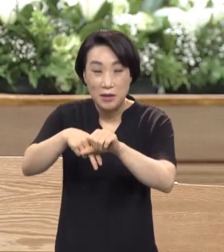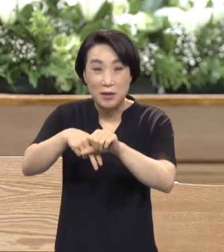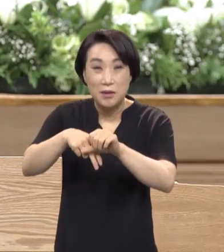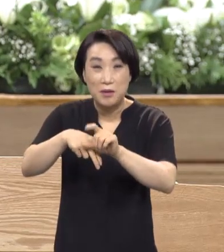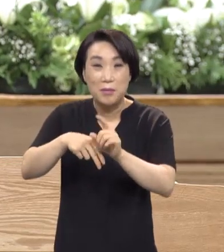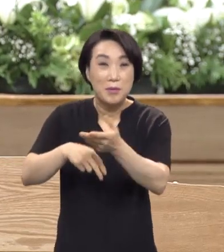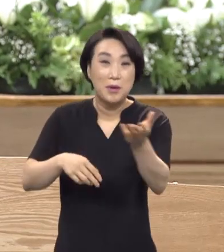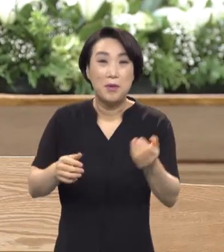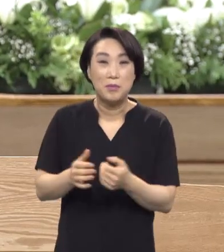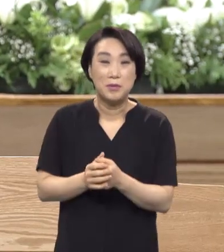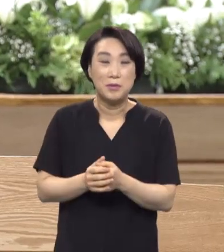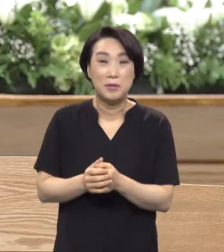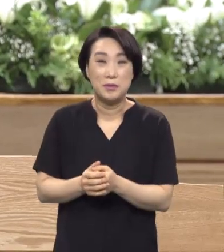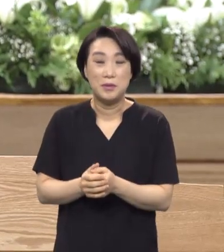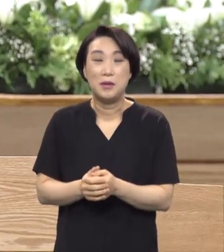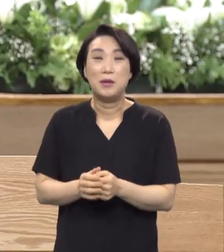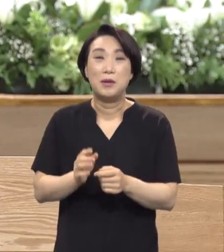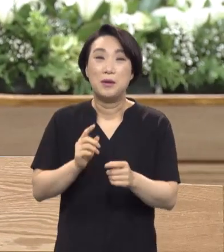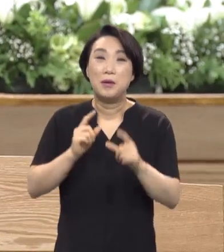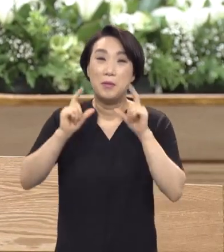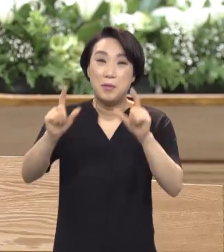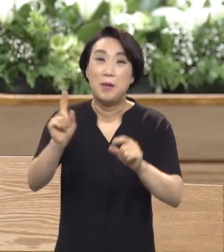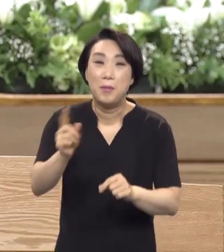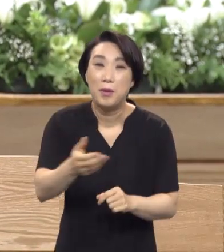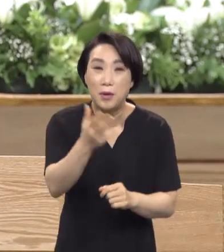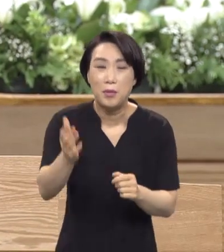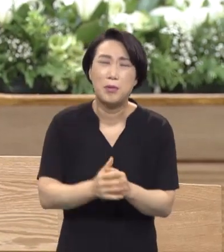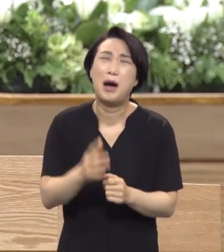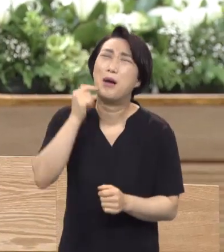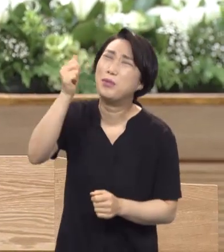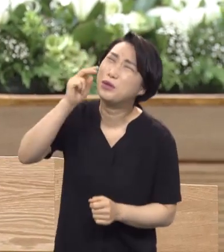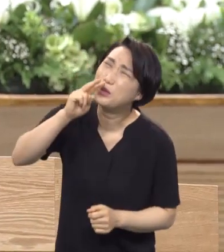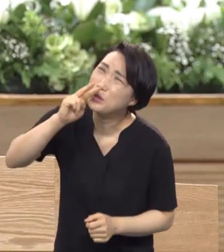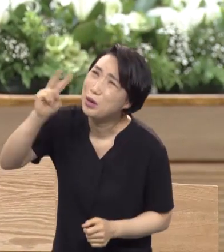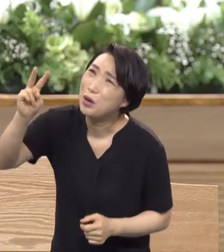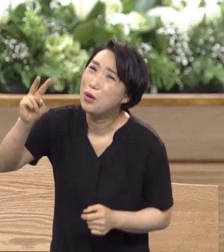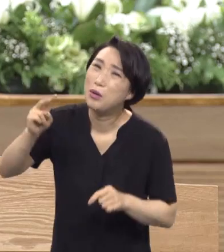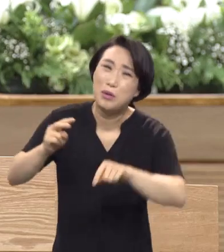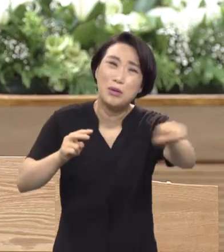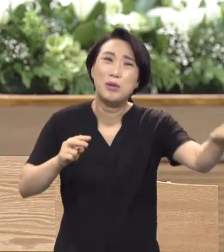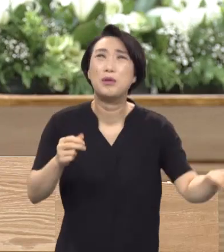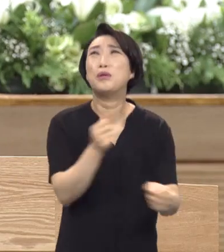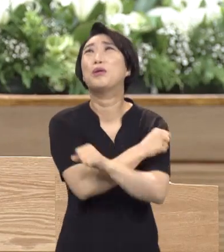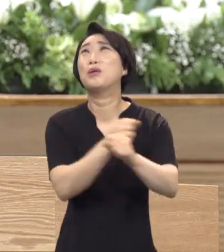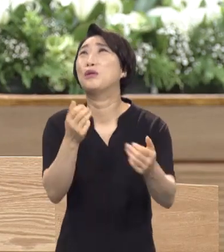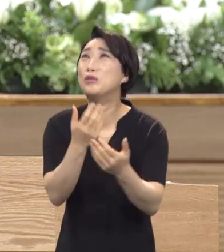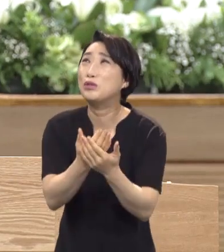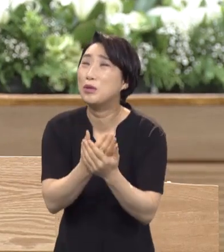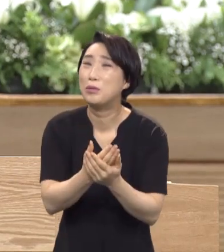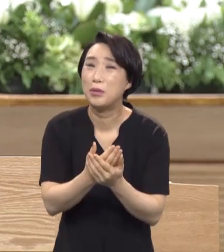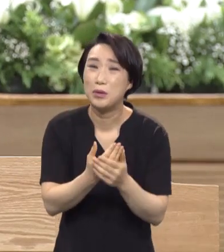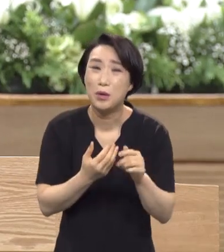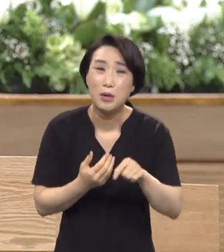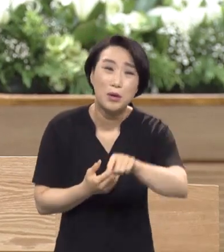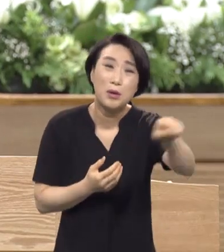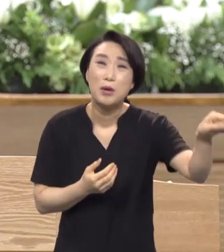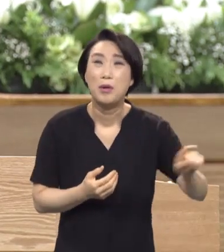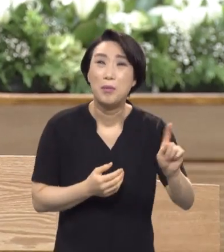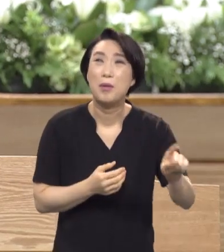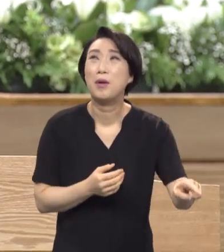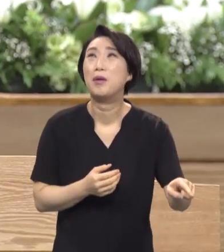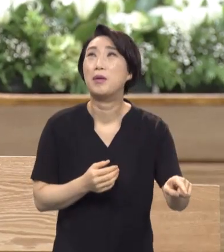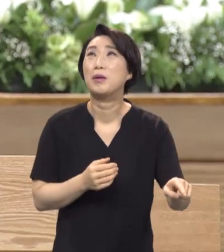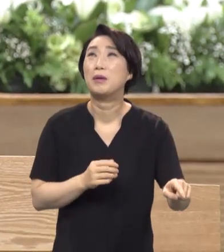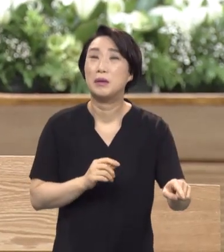도대체, 응? 말씀하셨습니까? 아버지요, 저희를 사하여 주옵소서.